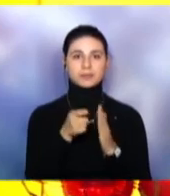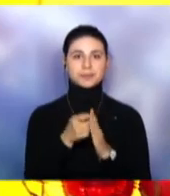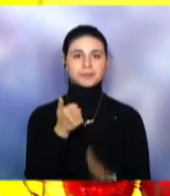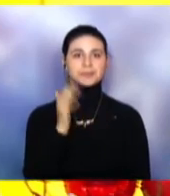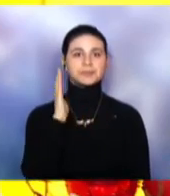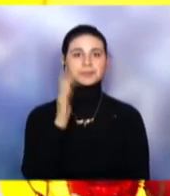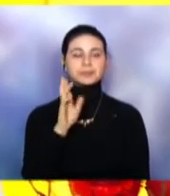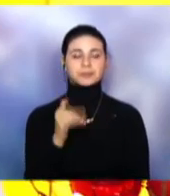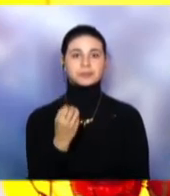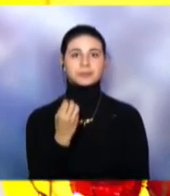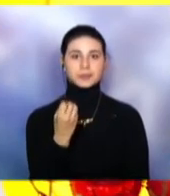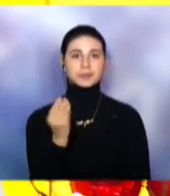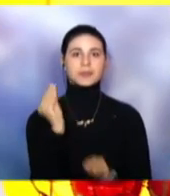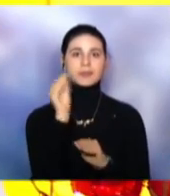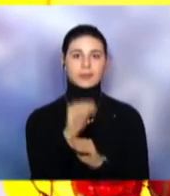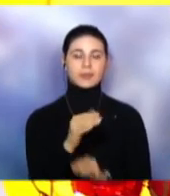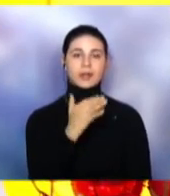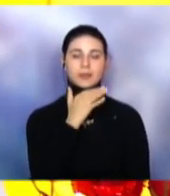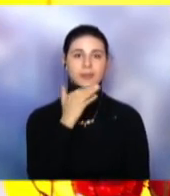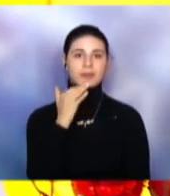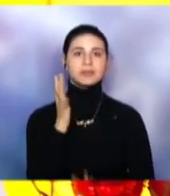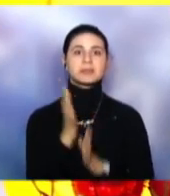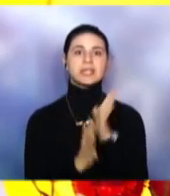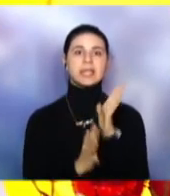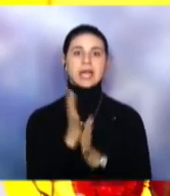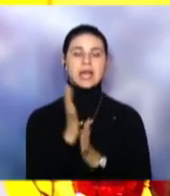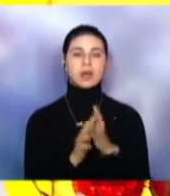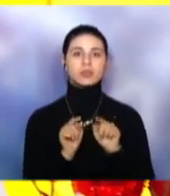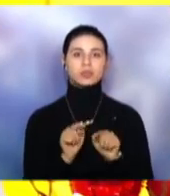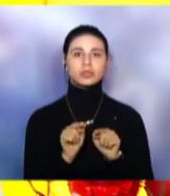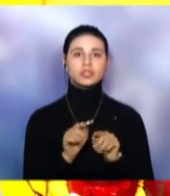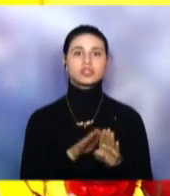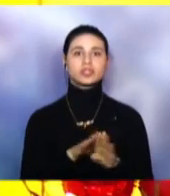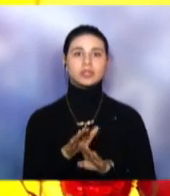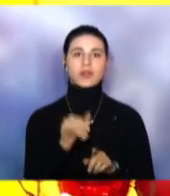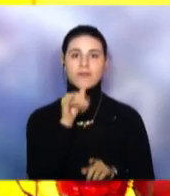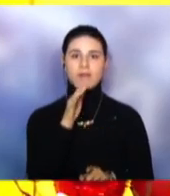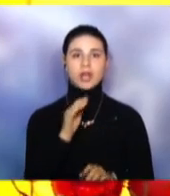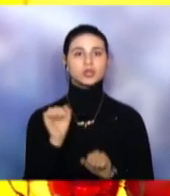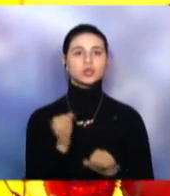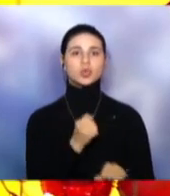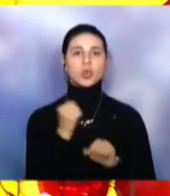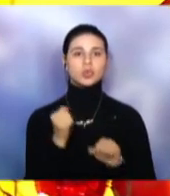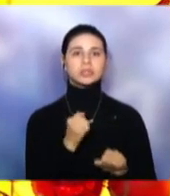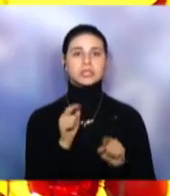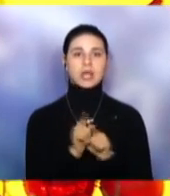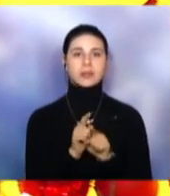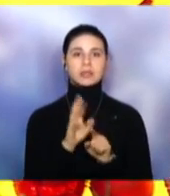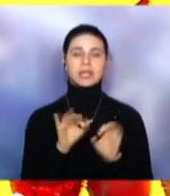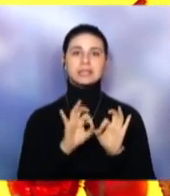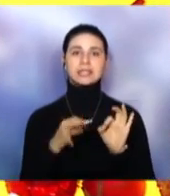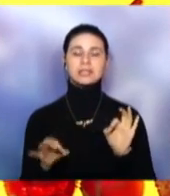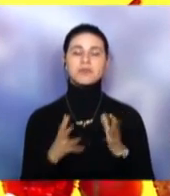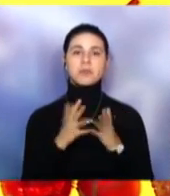და კიდევ ერთი, ბევრი მცენარეული ბოჭკო, რომელიც არის ამ პროდუქტებში, შეასრულებს ცოცხის ფუნქციას და ნაწლავს უფრო